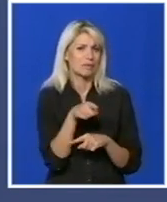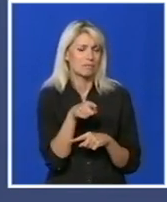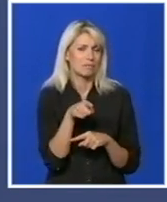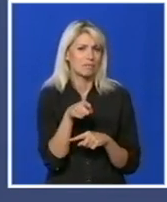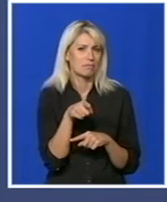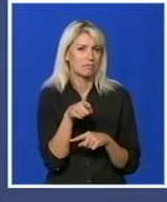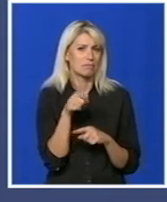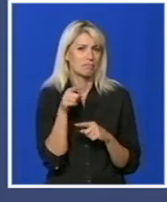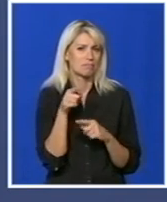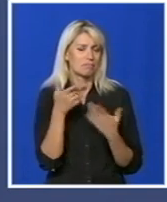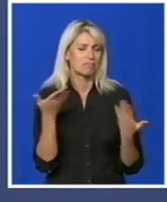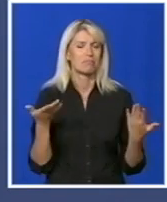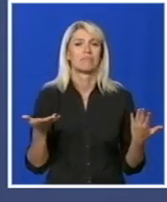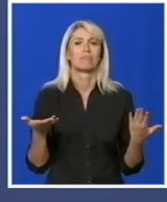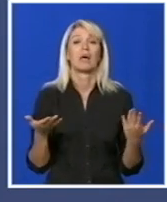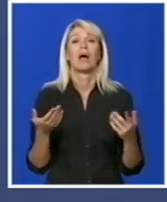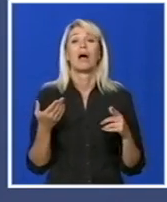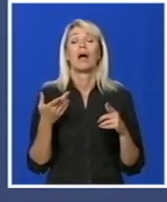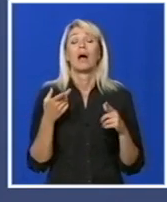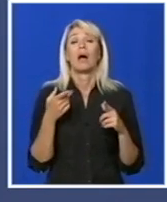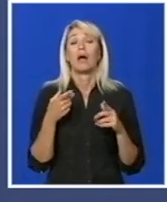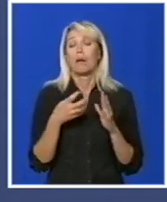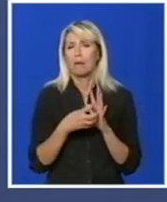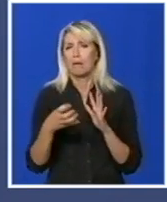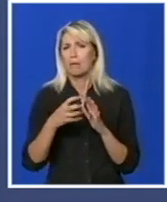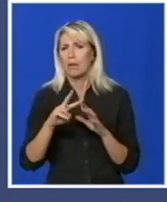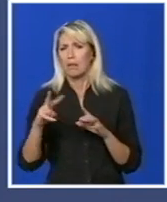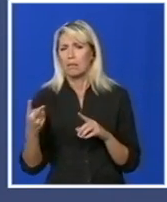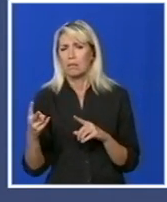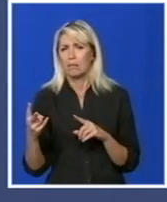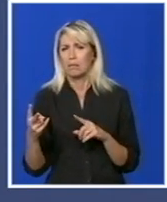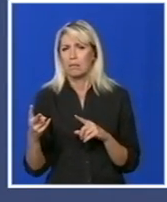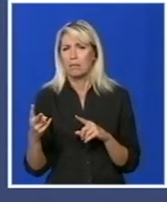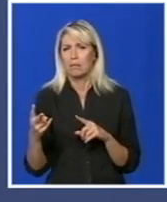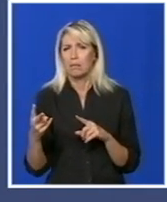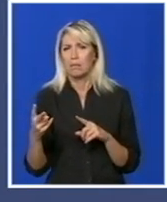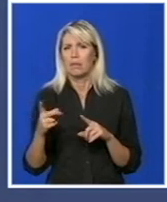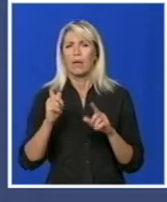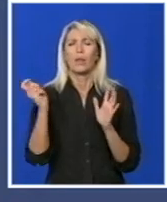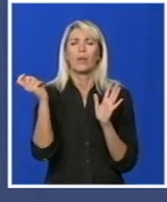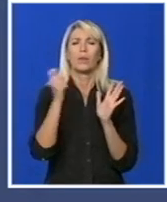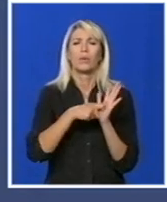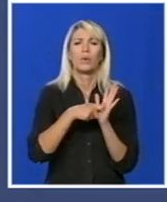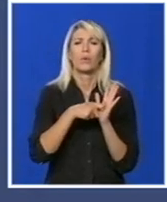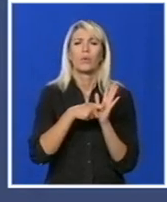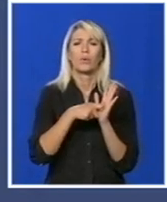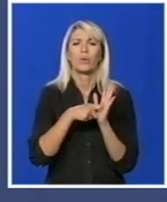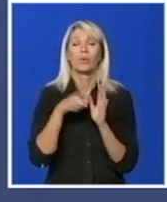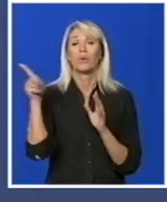vezana za izgradnju i dalje za kupovinu.